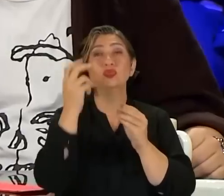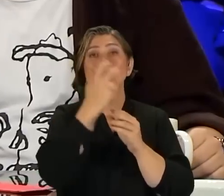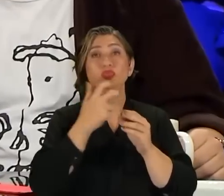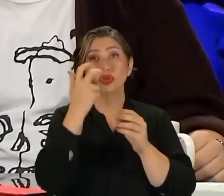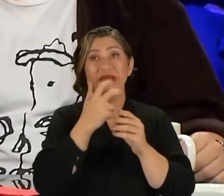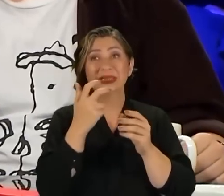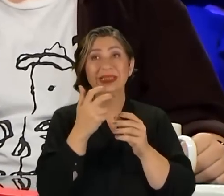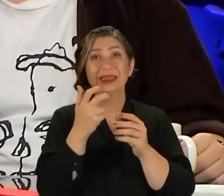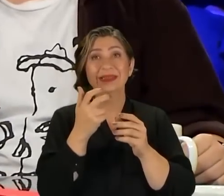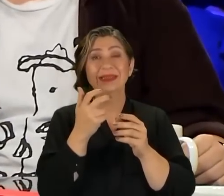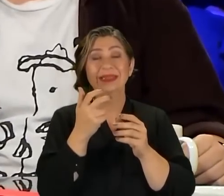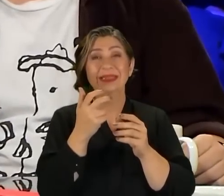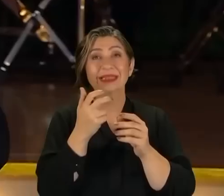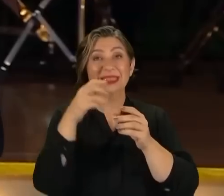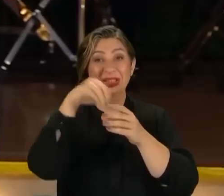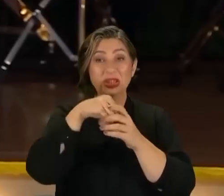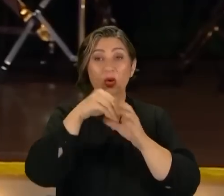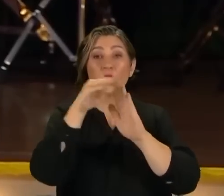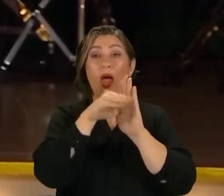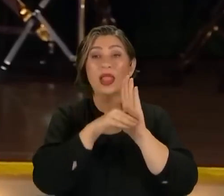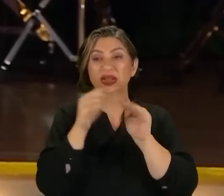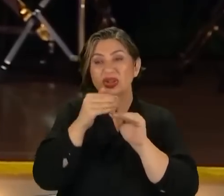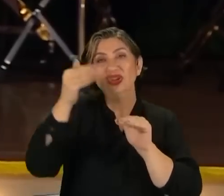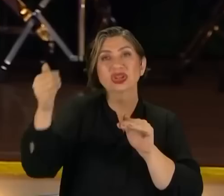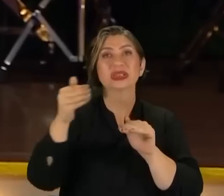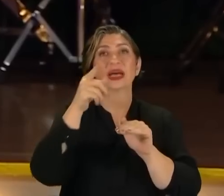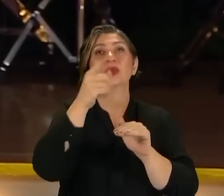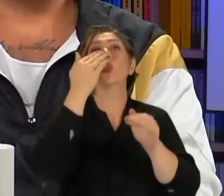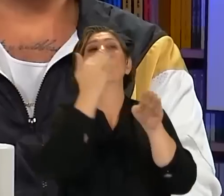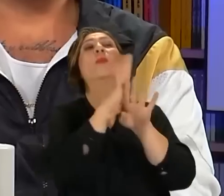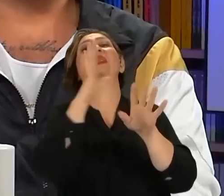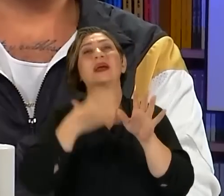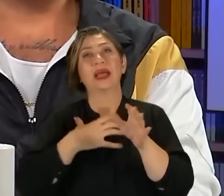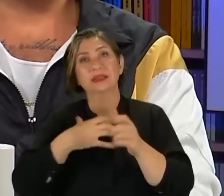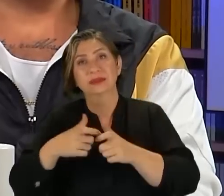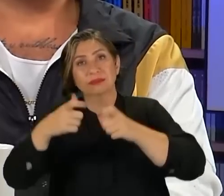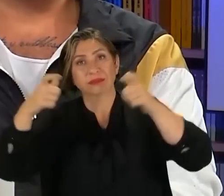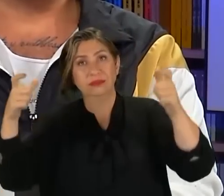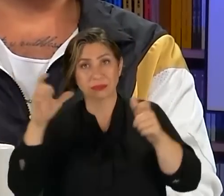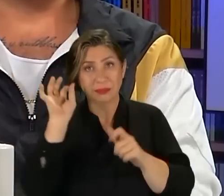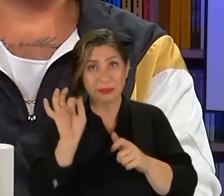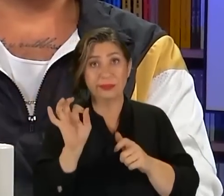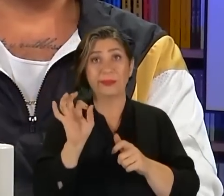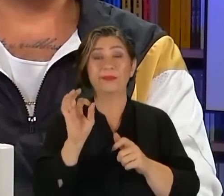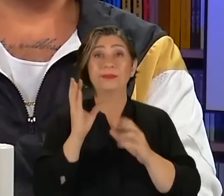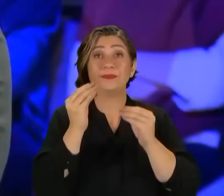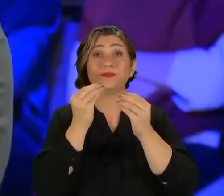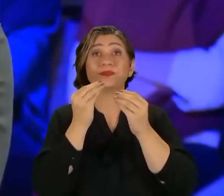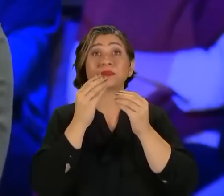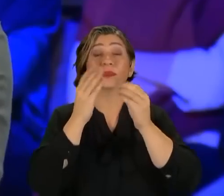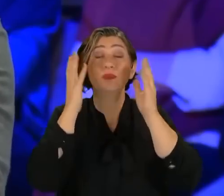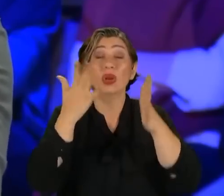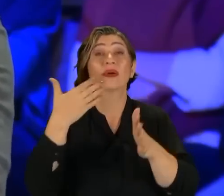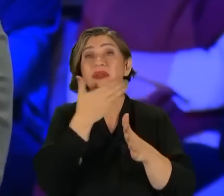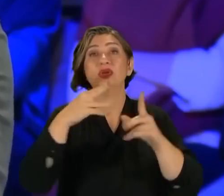müzik endüstrisi kuralları dışında, o kurallara uymadan gelişti diyebiliriz. En büyük faktör